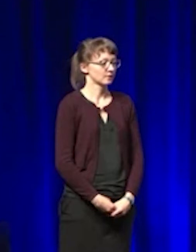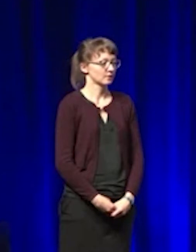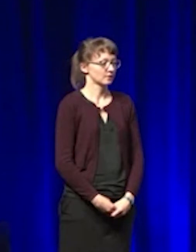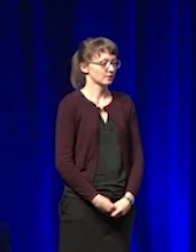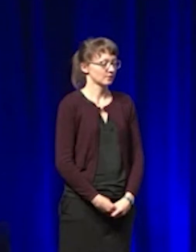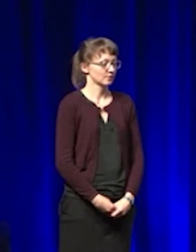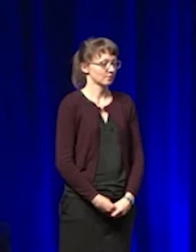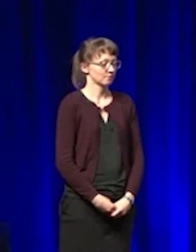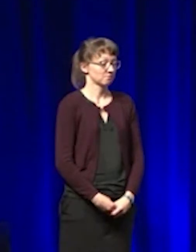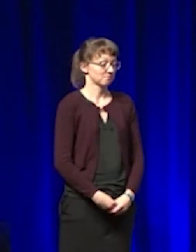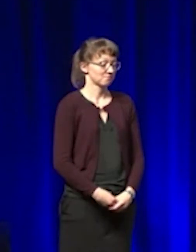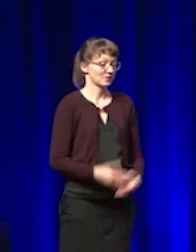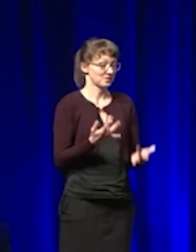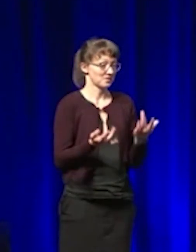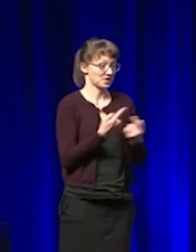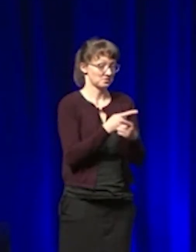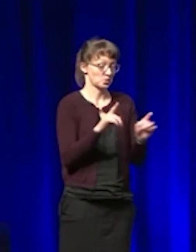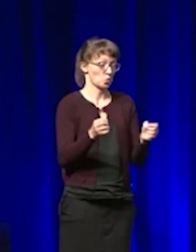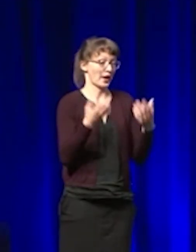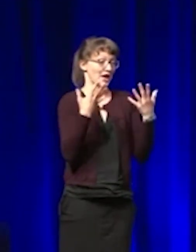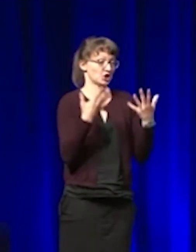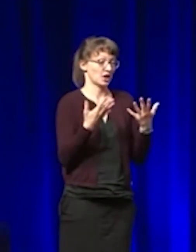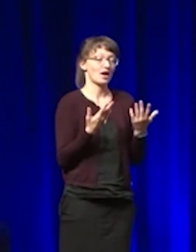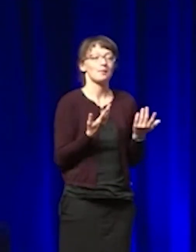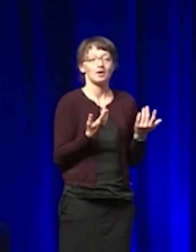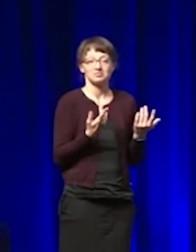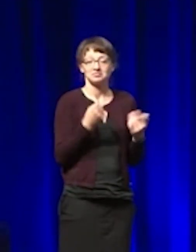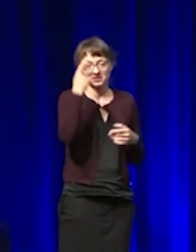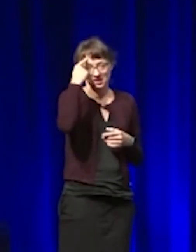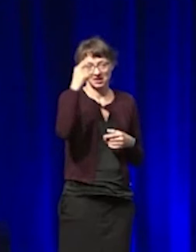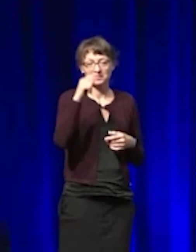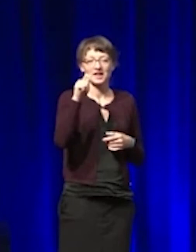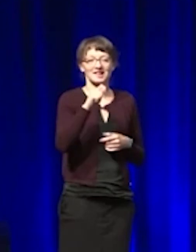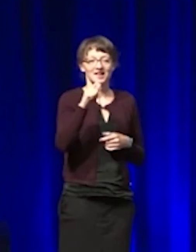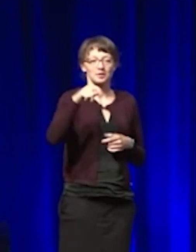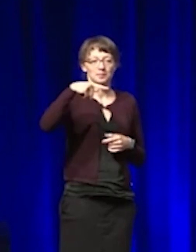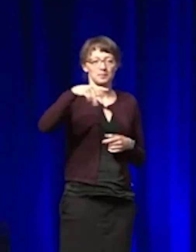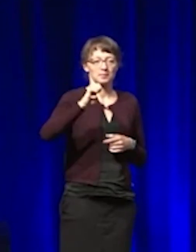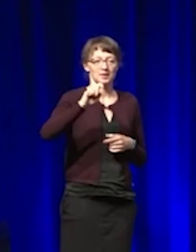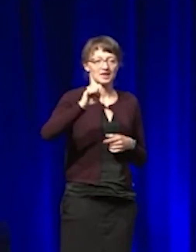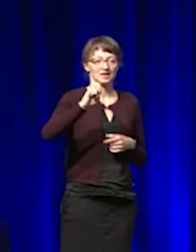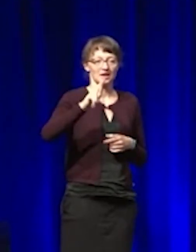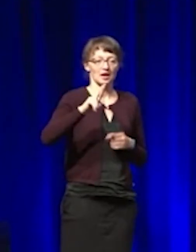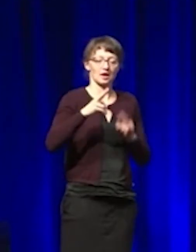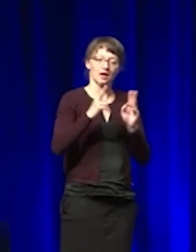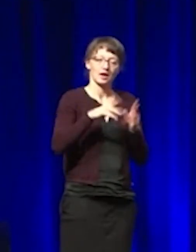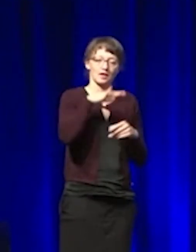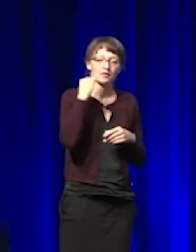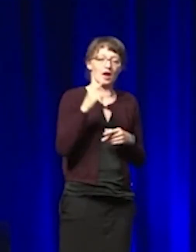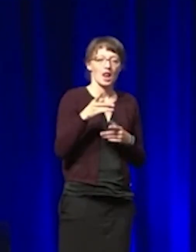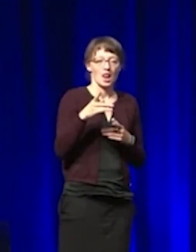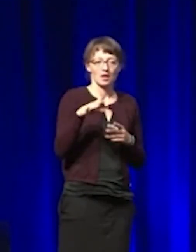Es wird Sie überraschen, aber ich denke, man kann sehr viel von Sankt Peter lernen. Jetzt wenig in Bezug auf meine